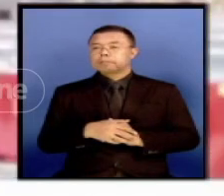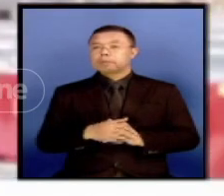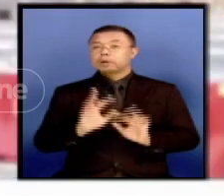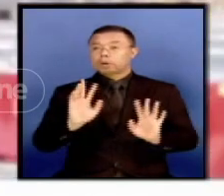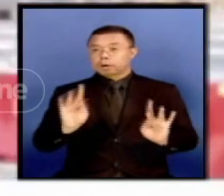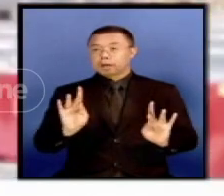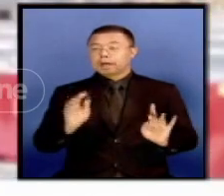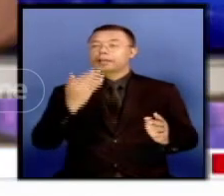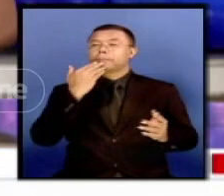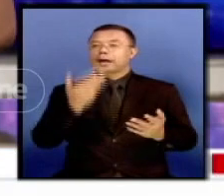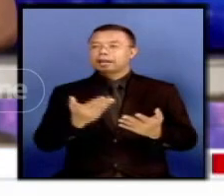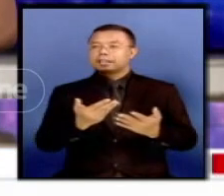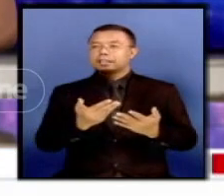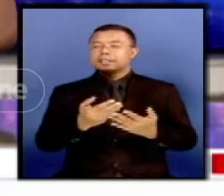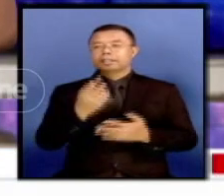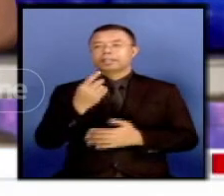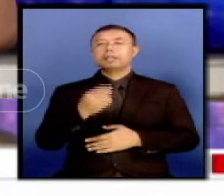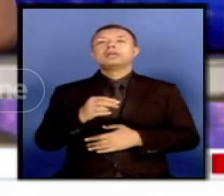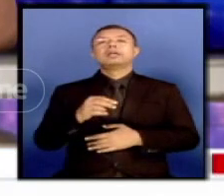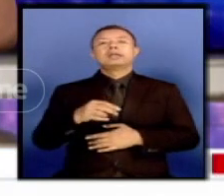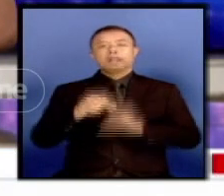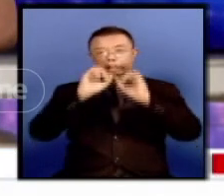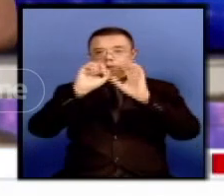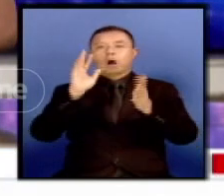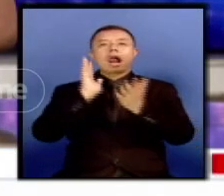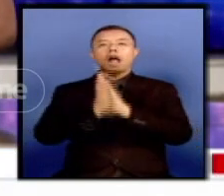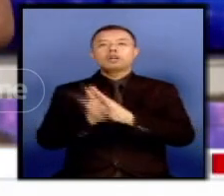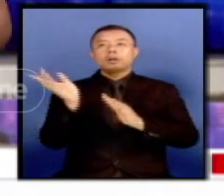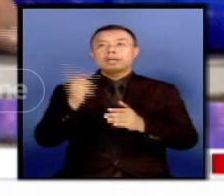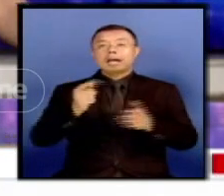Baik, terima kasih Joko Santoso mengabarkan langsung dari gerbang